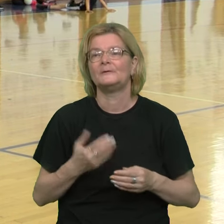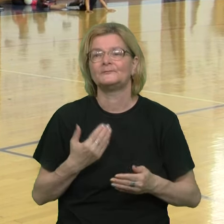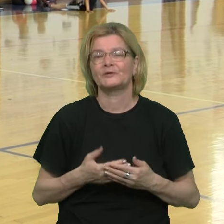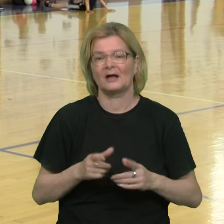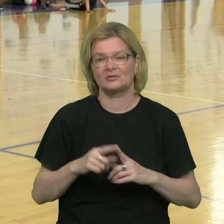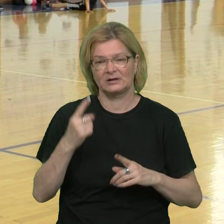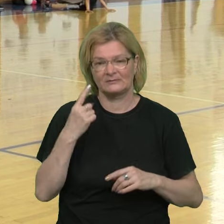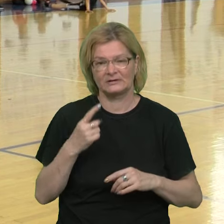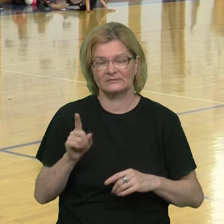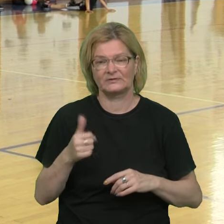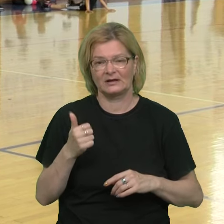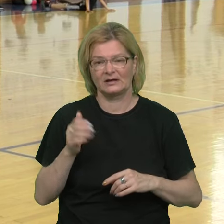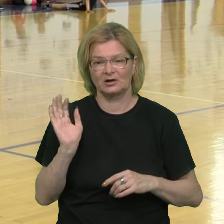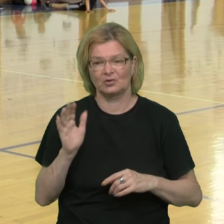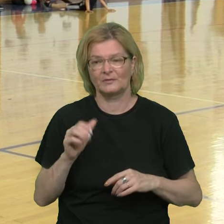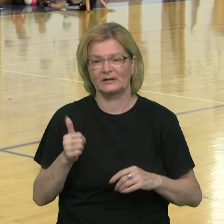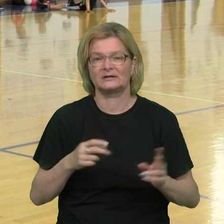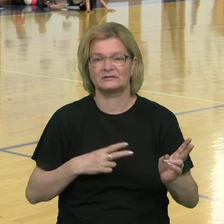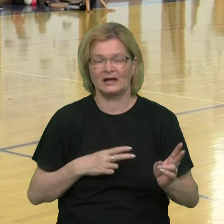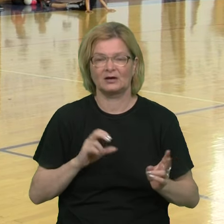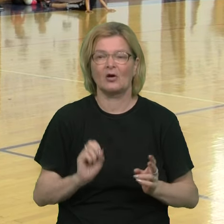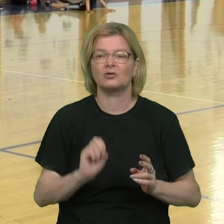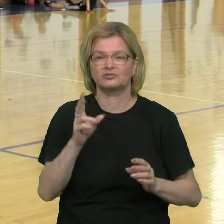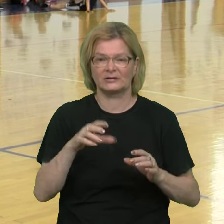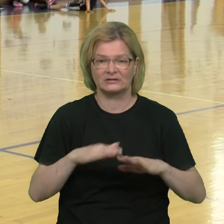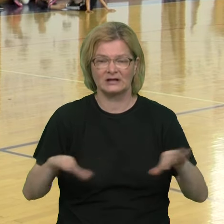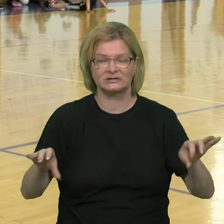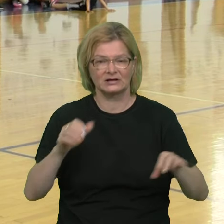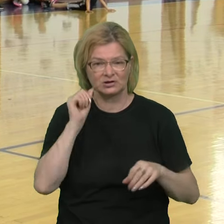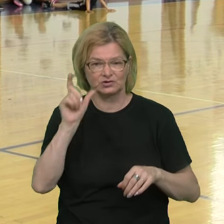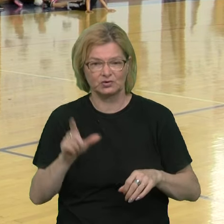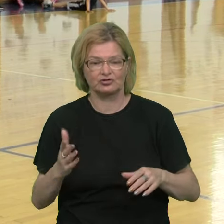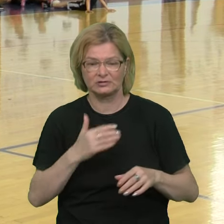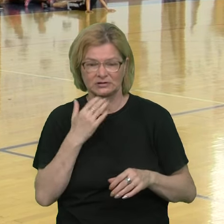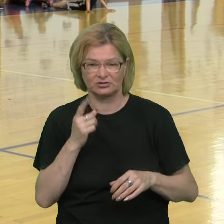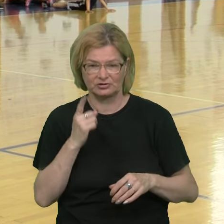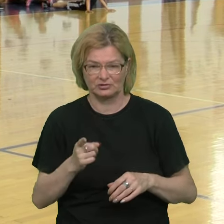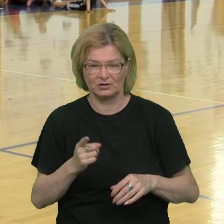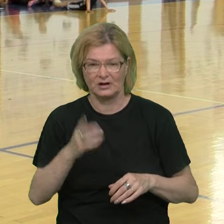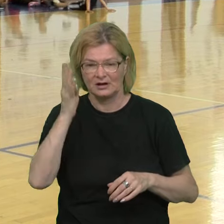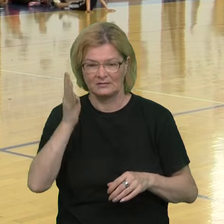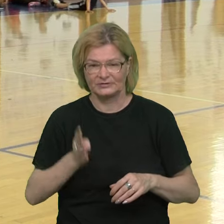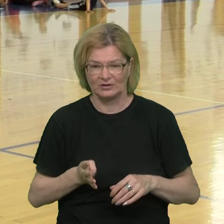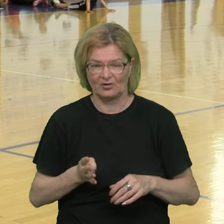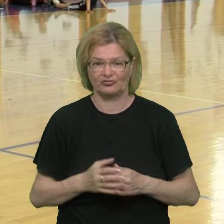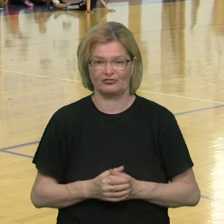iskreni. Tako da mislim da je rukomet zaista jedna odskočna daska za curama što se tiče